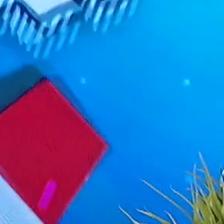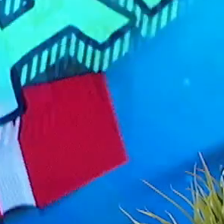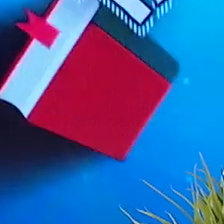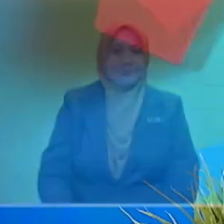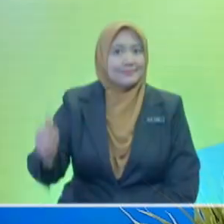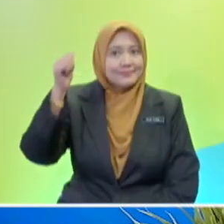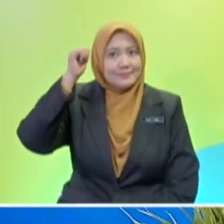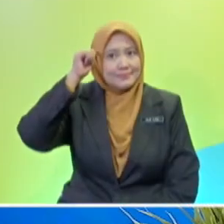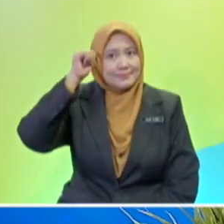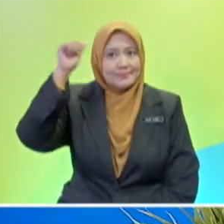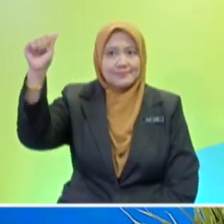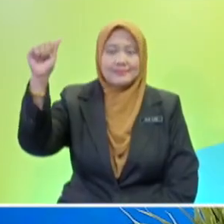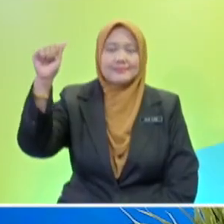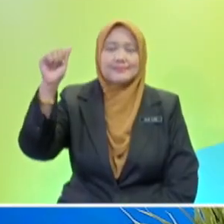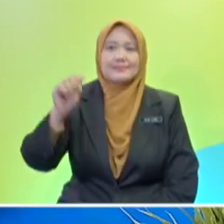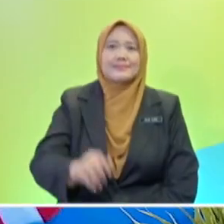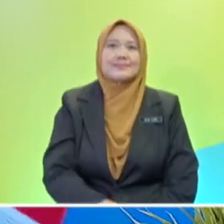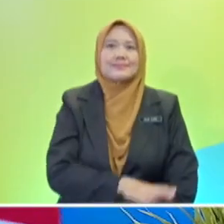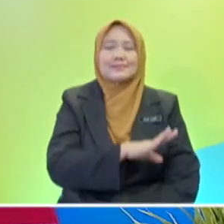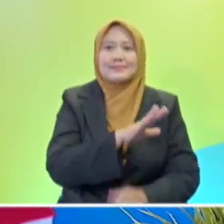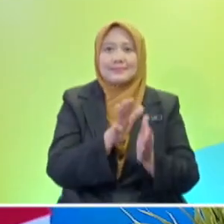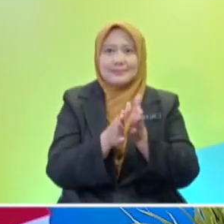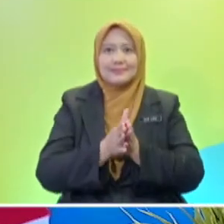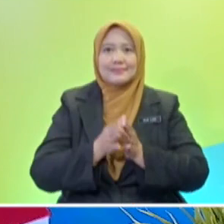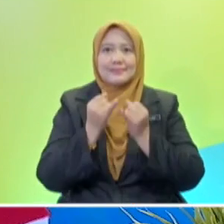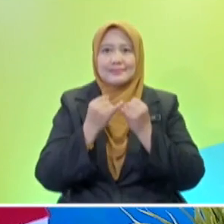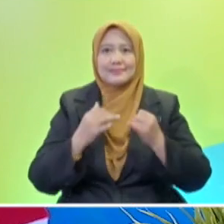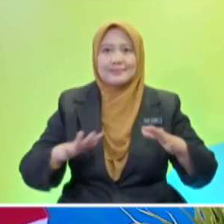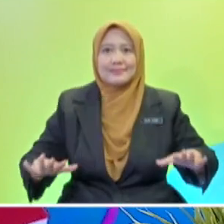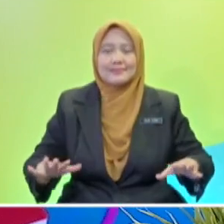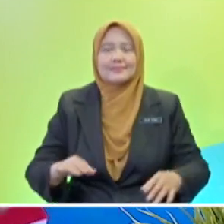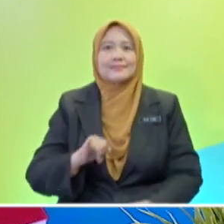Assalamualaikum warahmatullahi wabarakatuh salam sejahtera